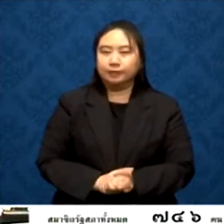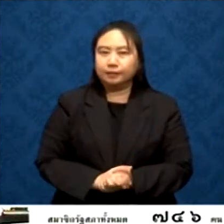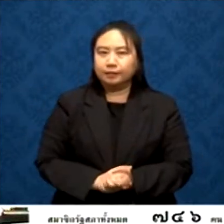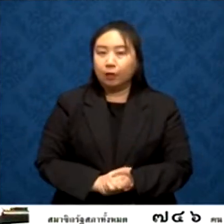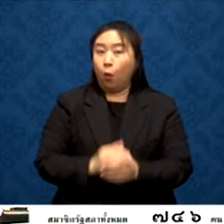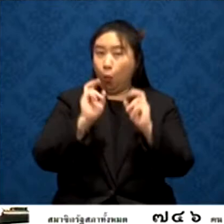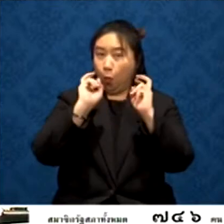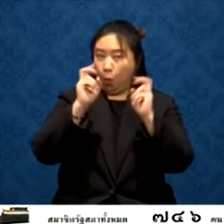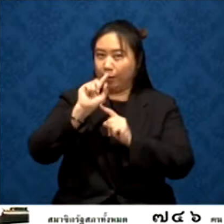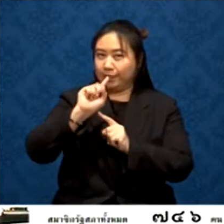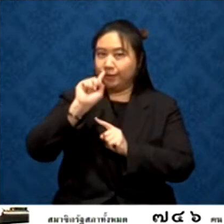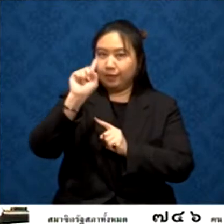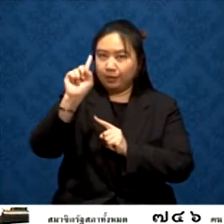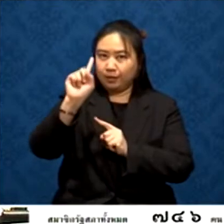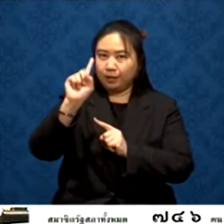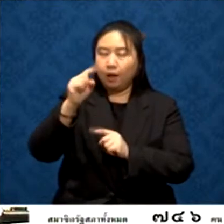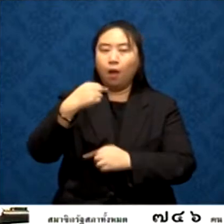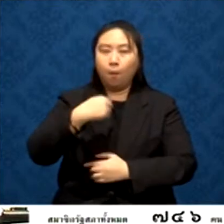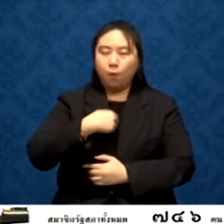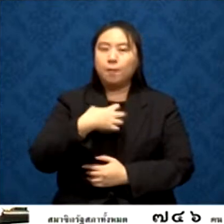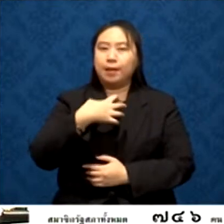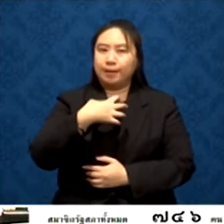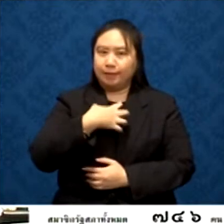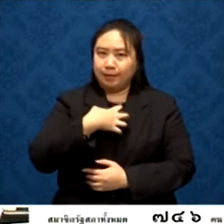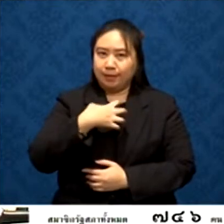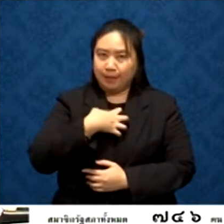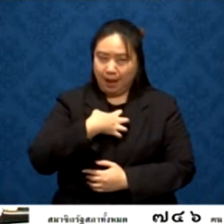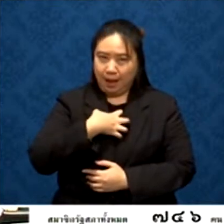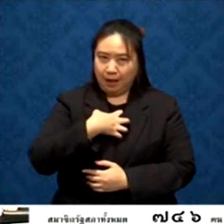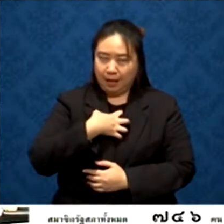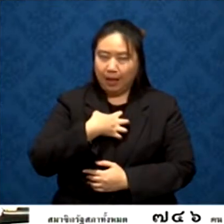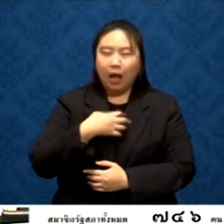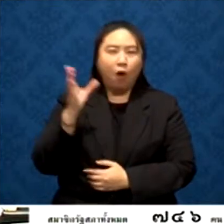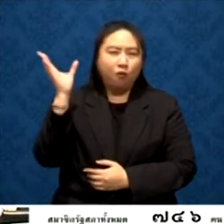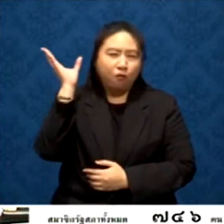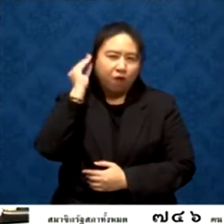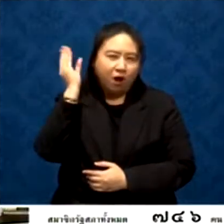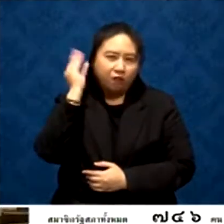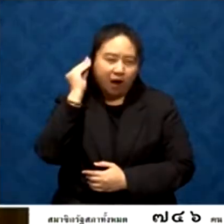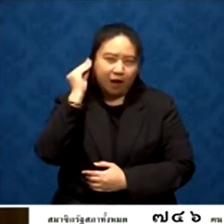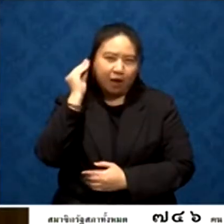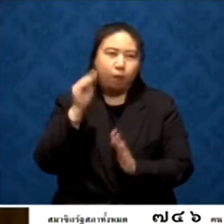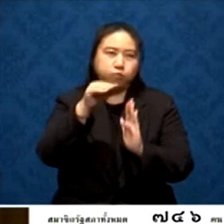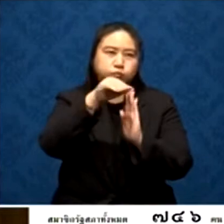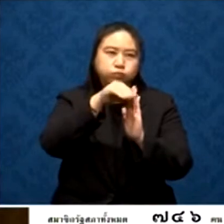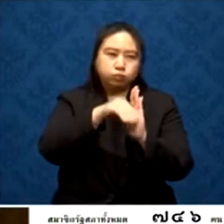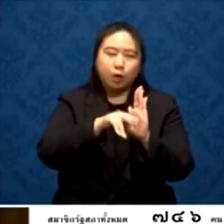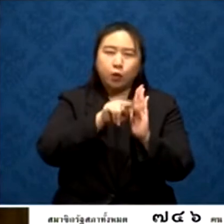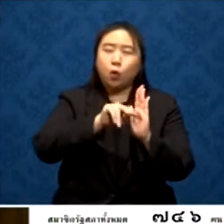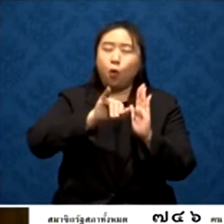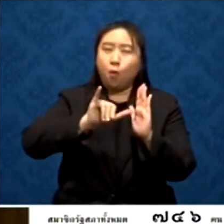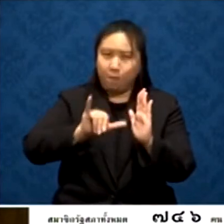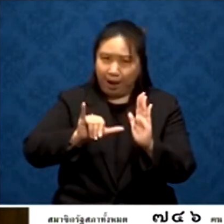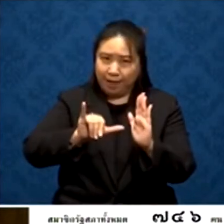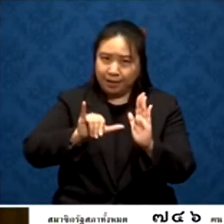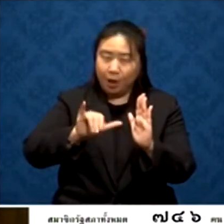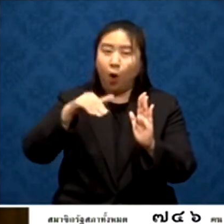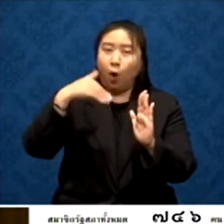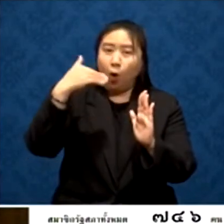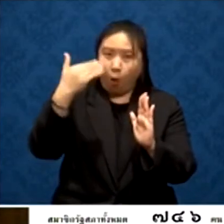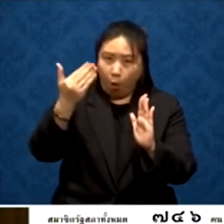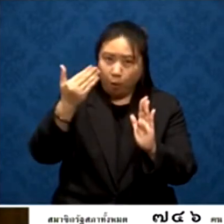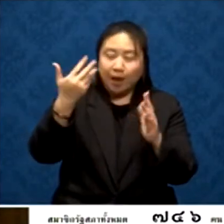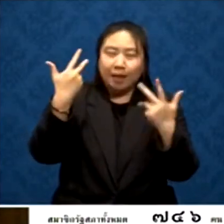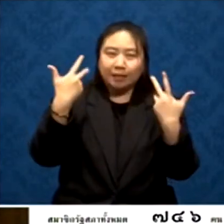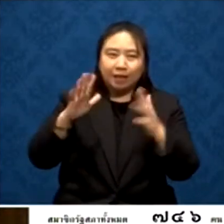าผมอยากให้ฟังอภิปรายของนโยบายแล้วค่อยไปซัดตอนอภิปรายไม่ไว้วางใจยืดอภิปรายไม่ไว้วาง